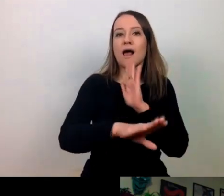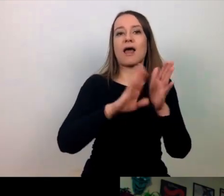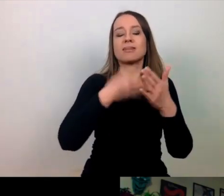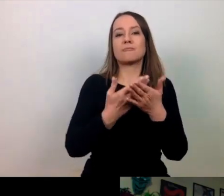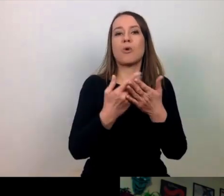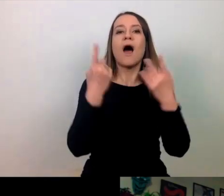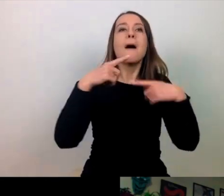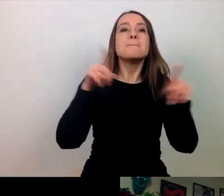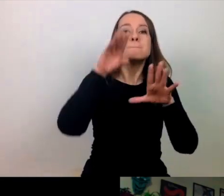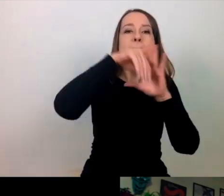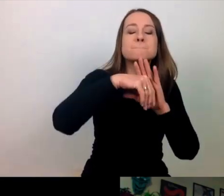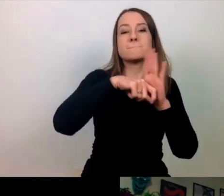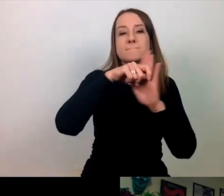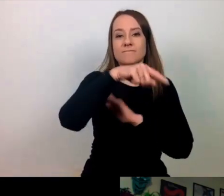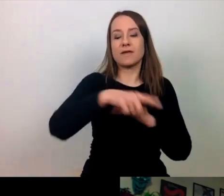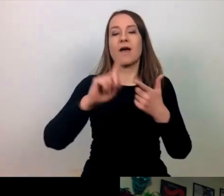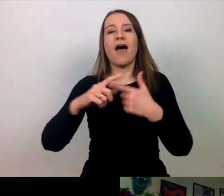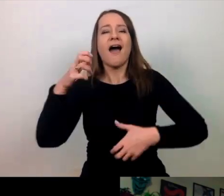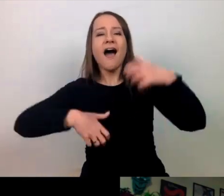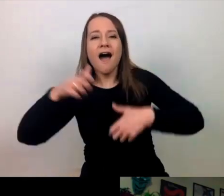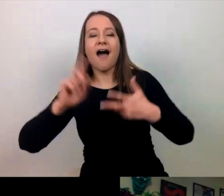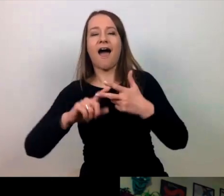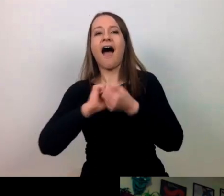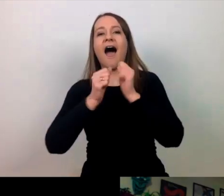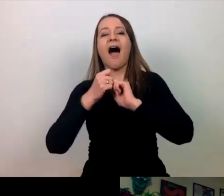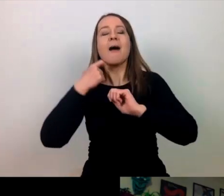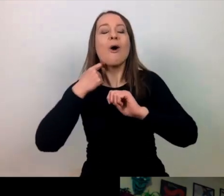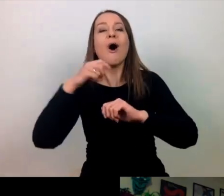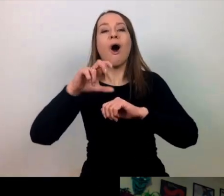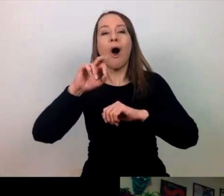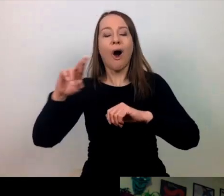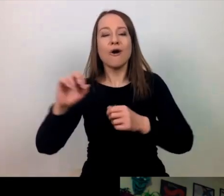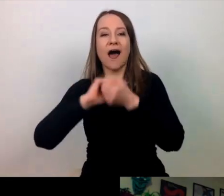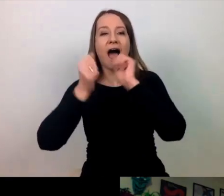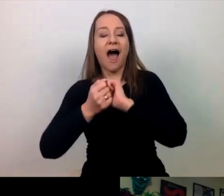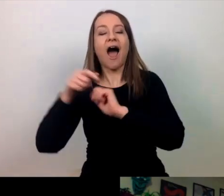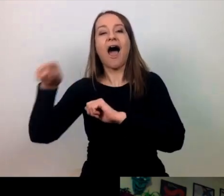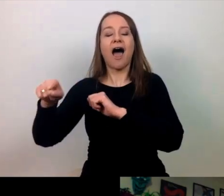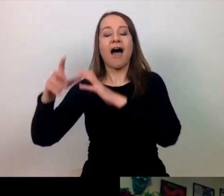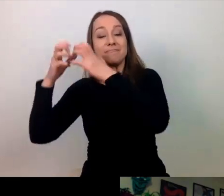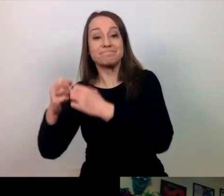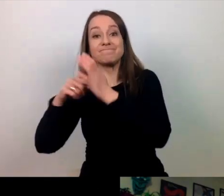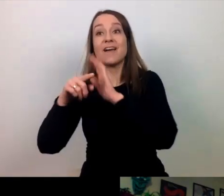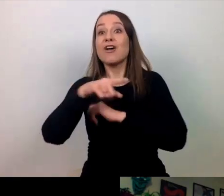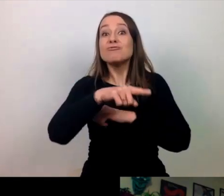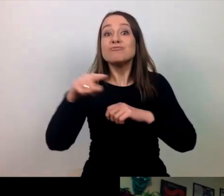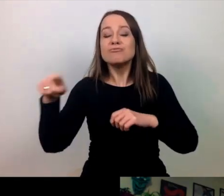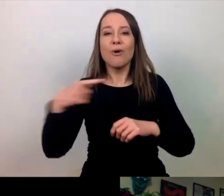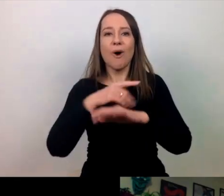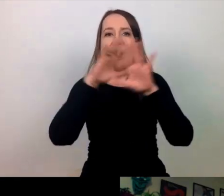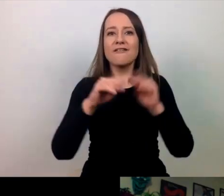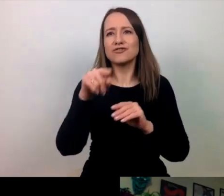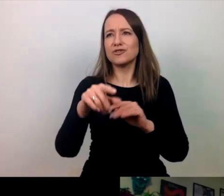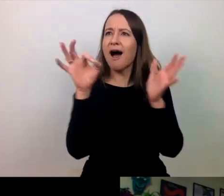musical, komedia, horror czy kryminał, ale gatunki filmowe dzisiaj to jest właśnie filmy, których akcja toczy się w